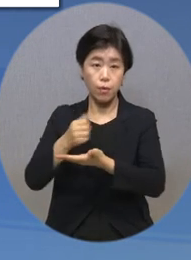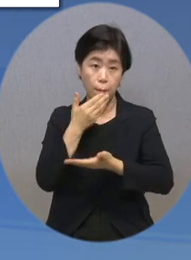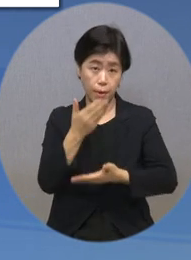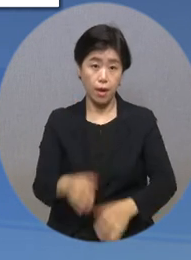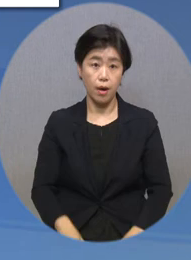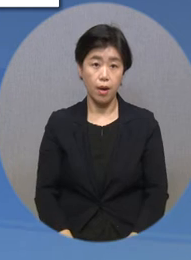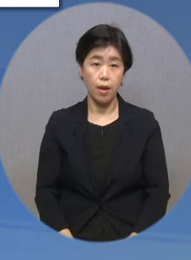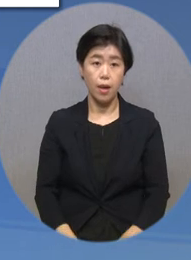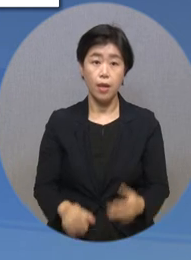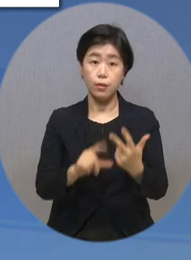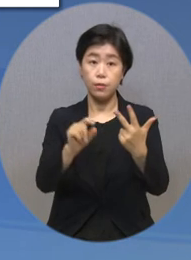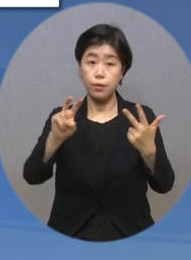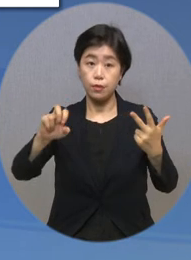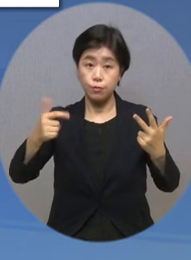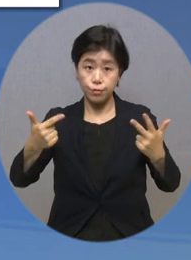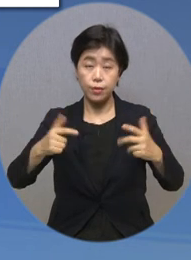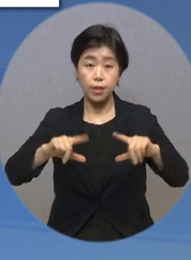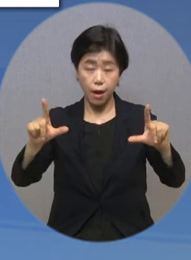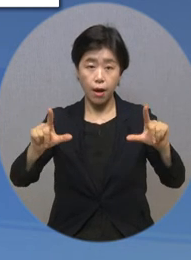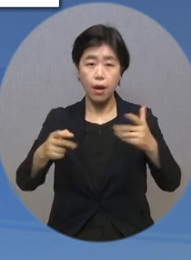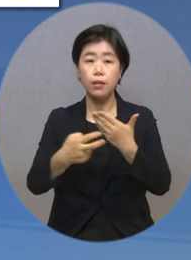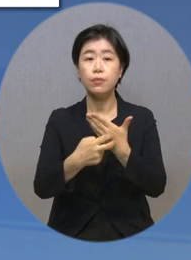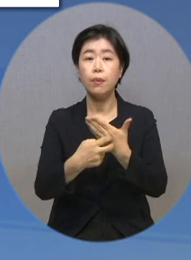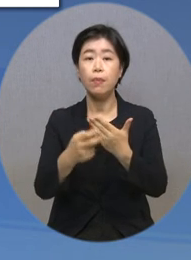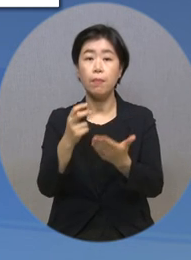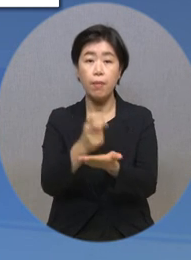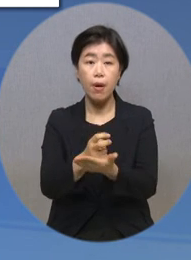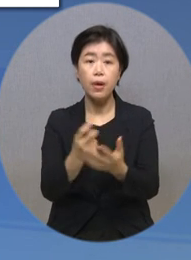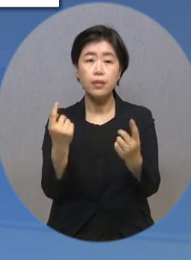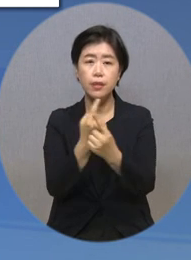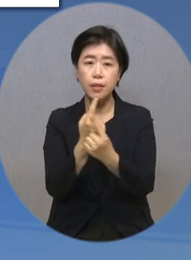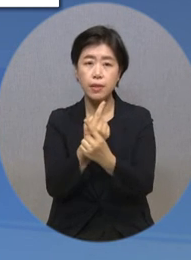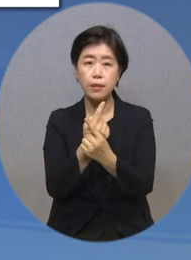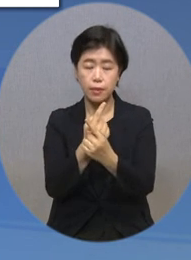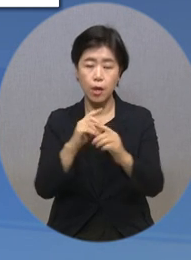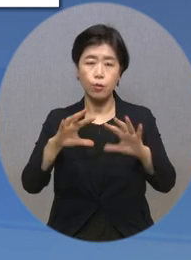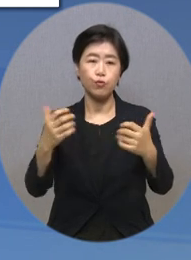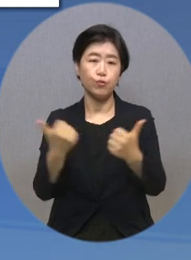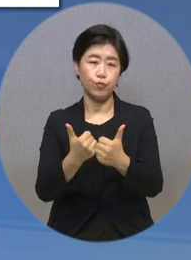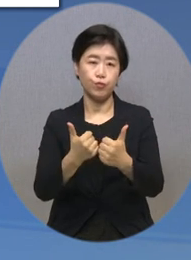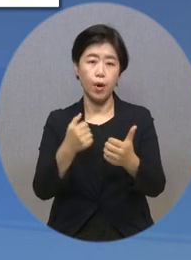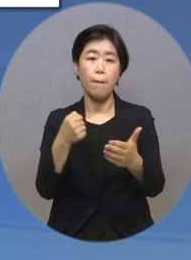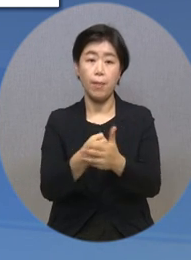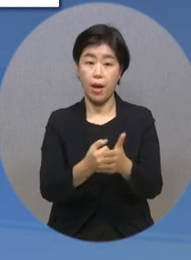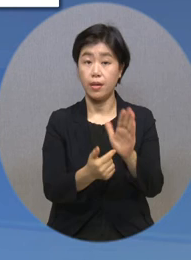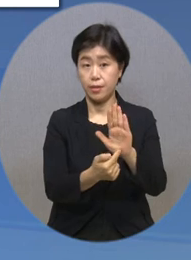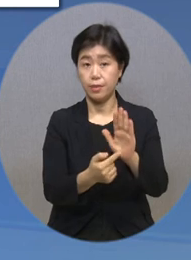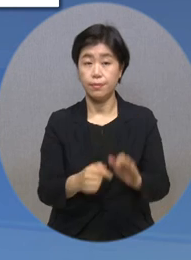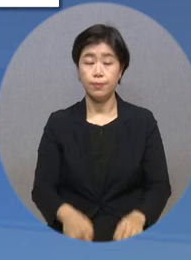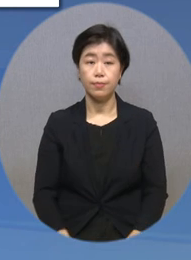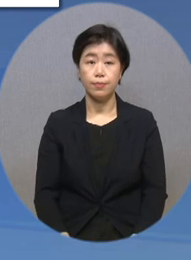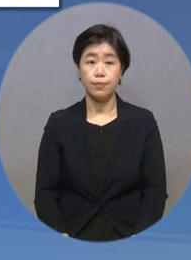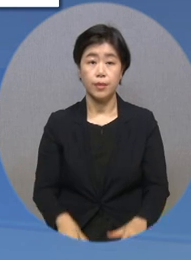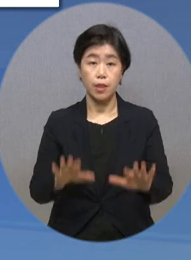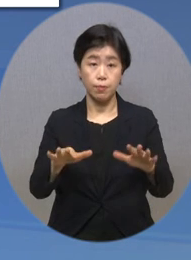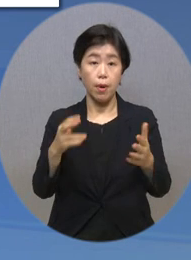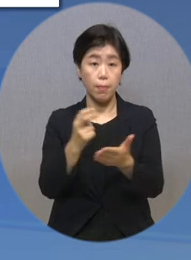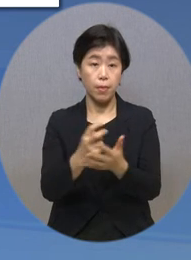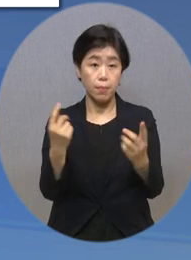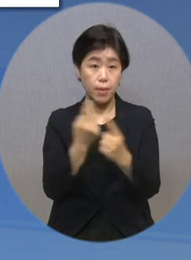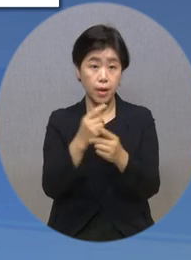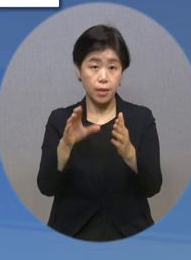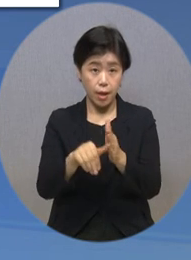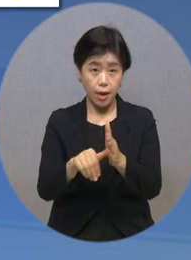같은 내용을 담은 의료법 시행령 일부 개정령안이 국무회의에서 의결됐다고 밝혔습니다. 이번 개정안에서는